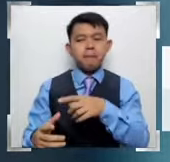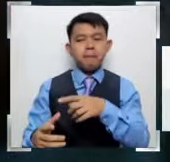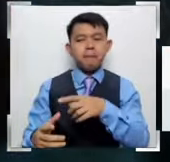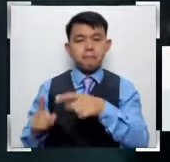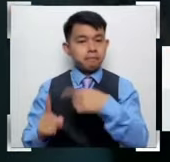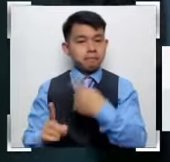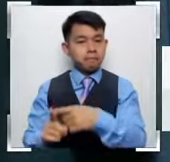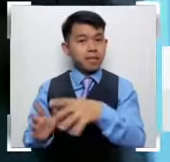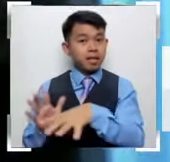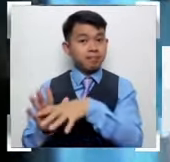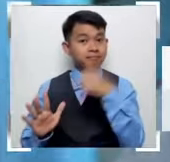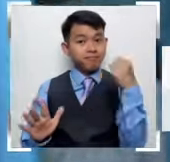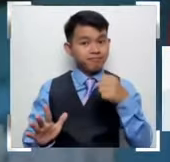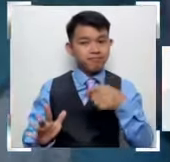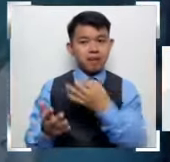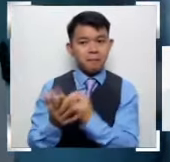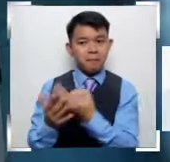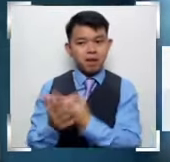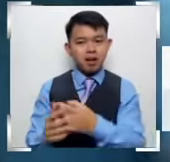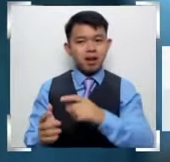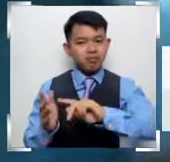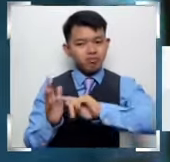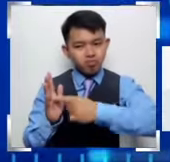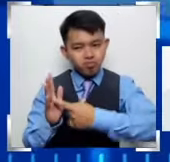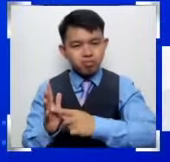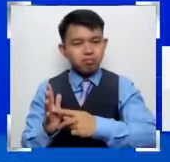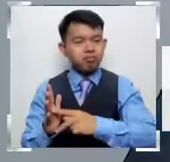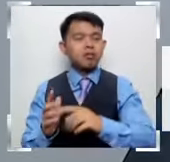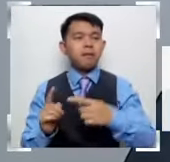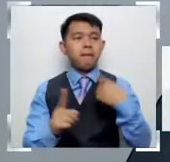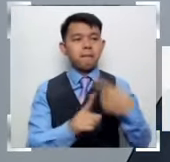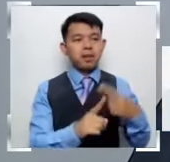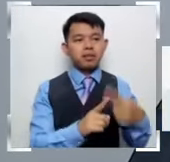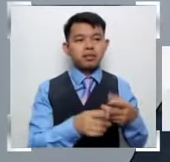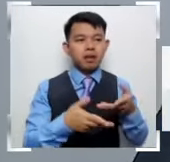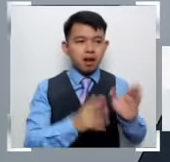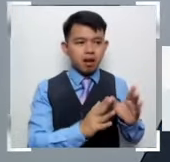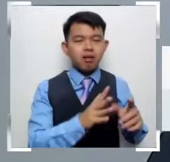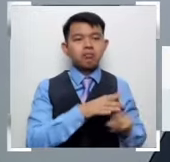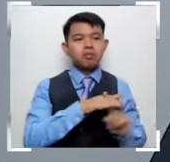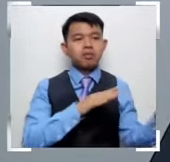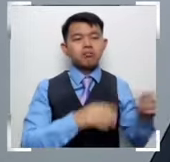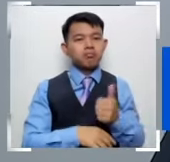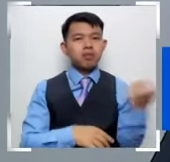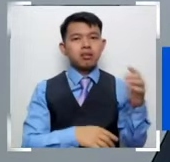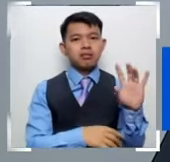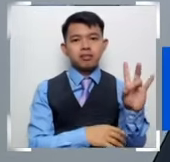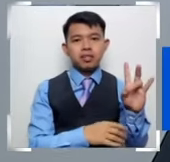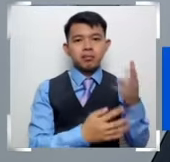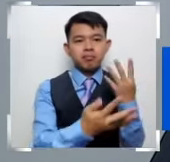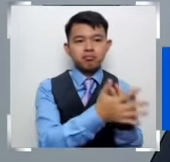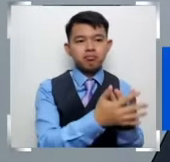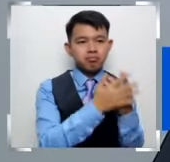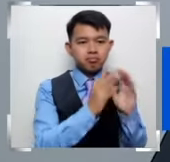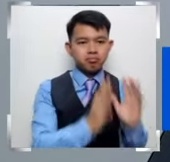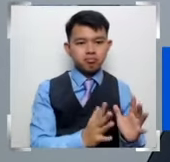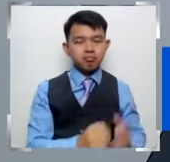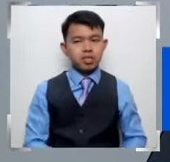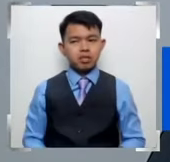saka nagpatakas ng 7 iba pa. Nung narinig daw ng ating jailer na medyo may kumakaluskos